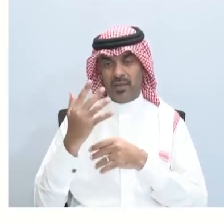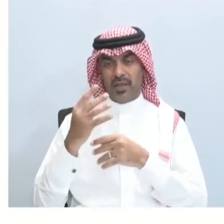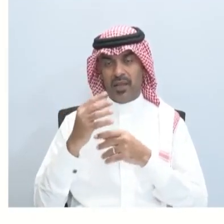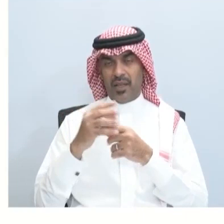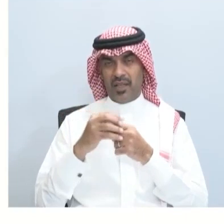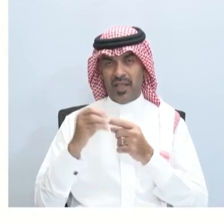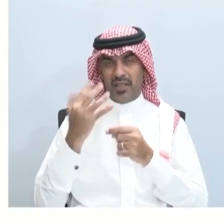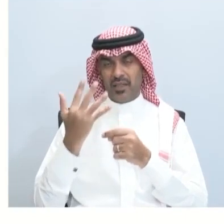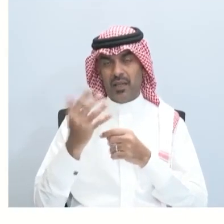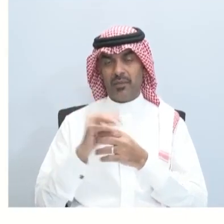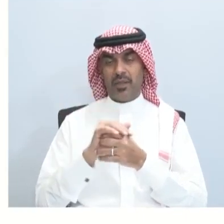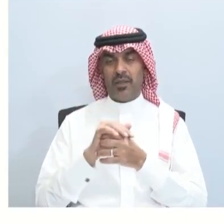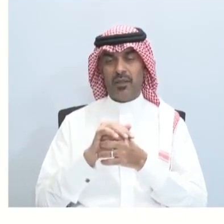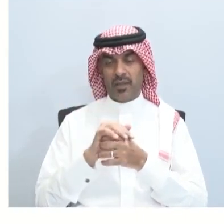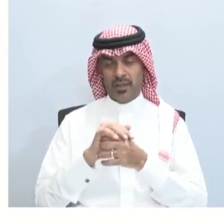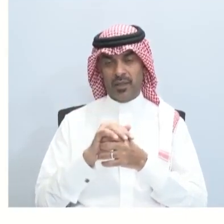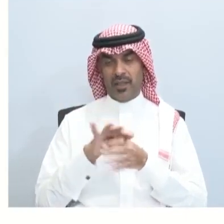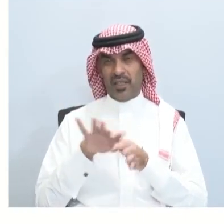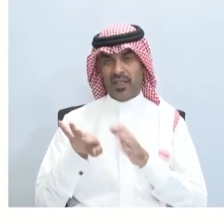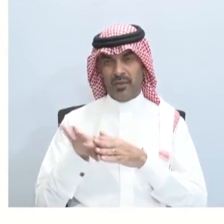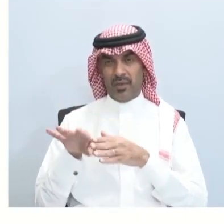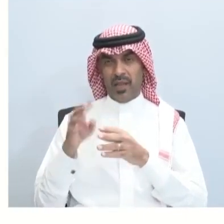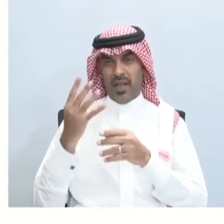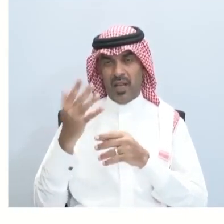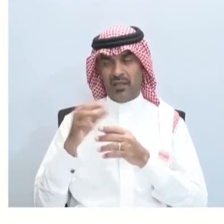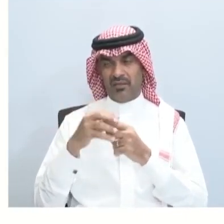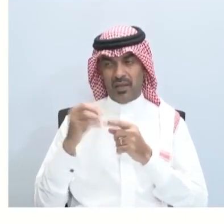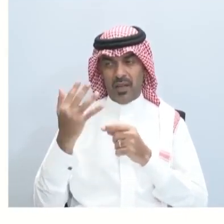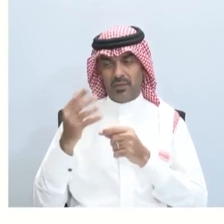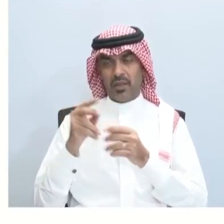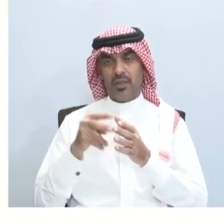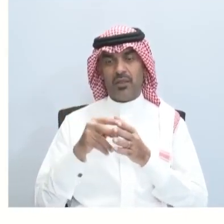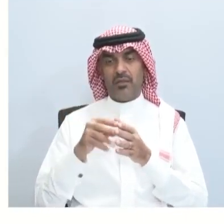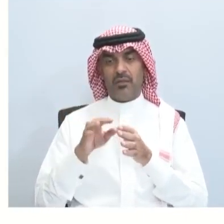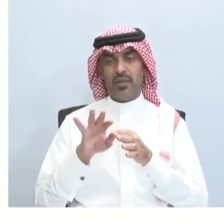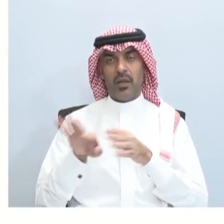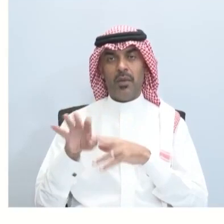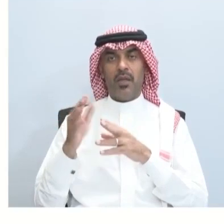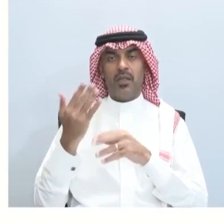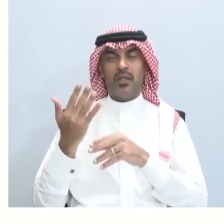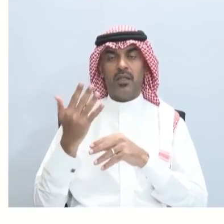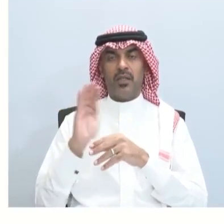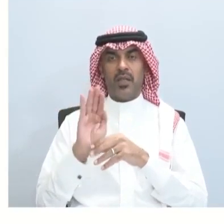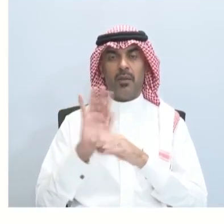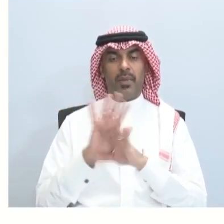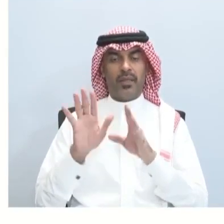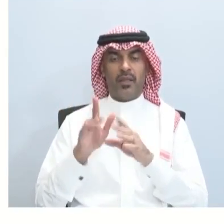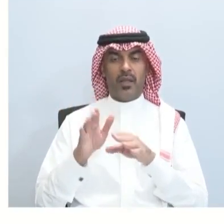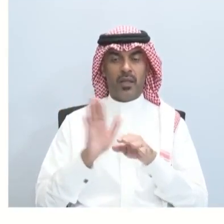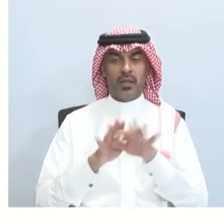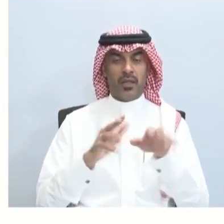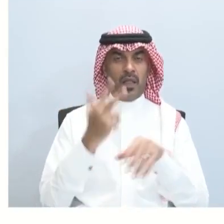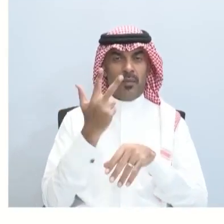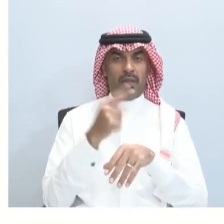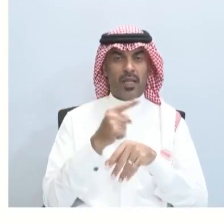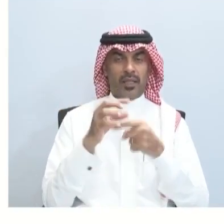الطرفين الطرف الايمن اذا طرحنا من خمسه تبقى لدي في الطرف الايمن سين الطرف الايسر ثمانيه عشر ناقص